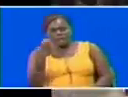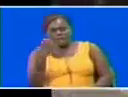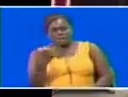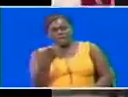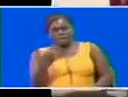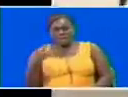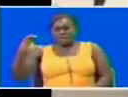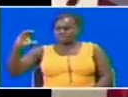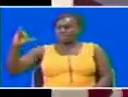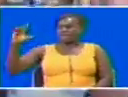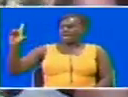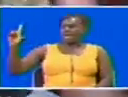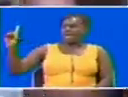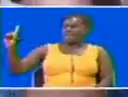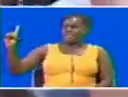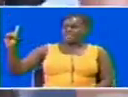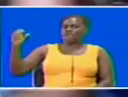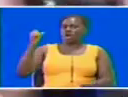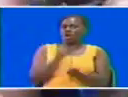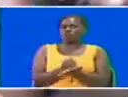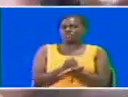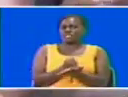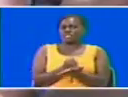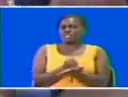ya upelelezi hapa Mombasa.